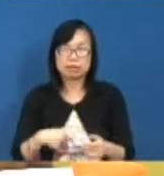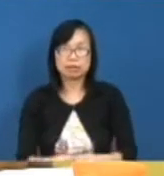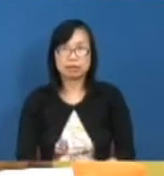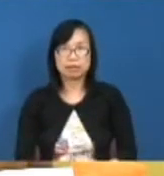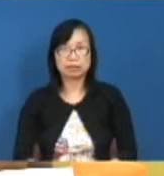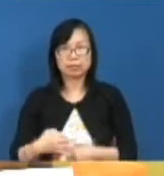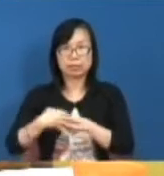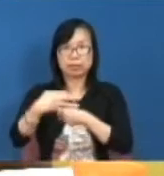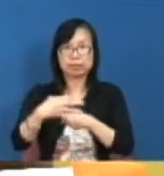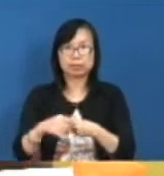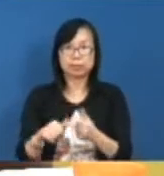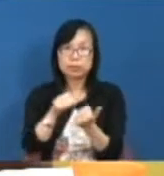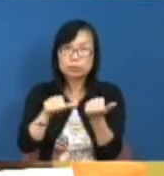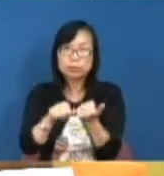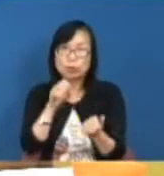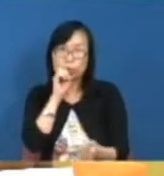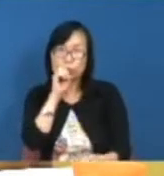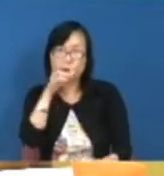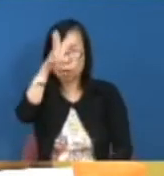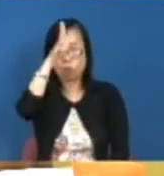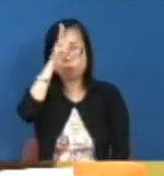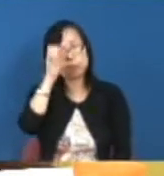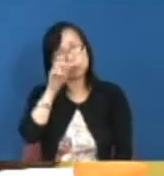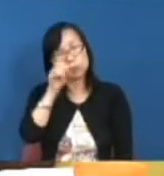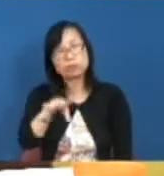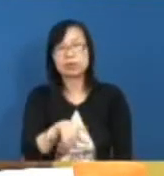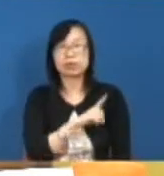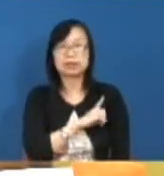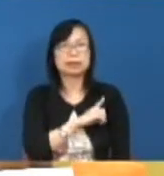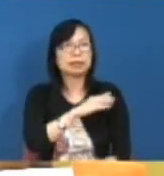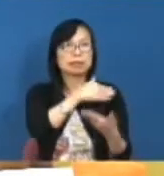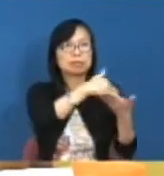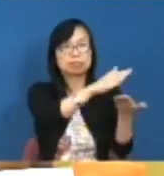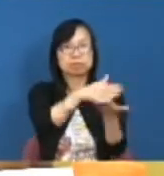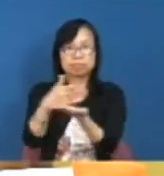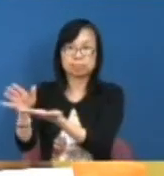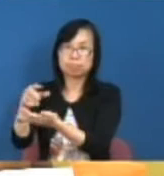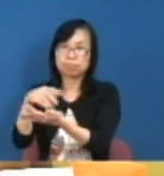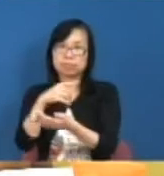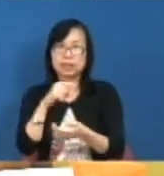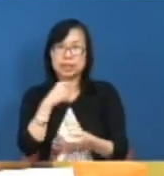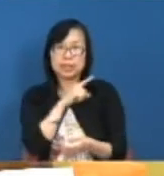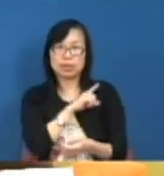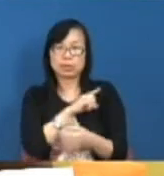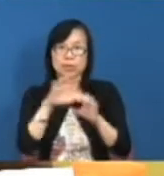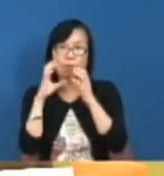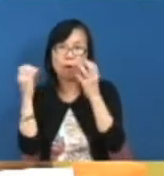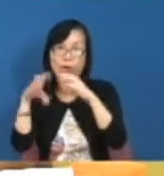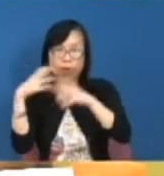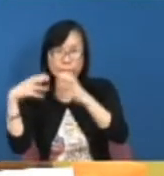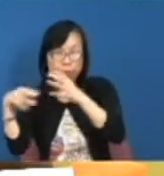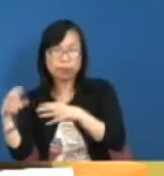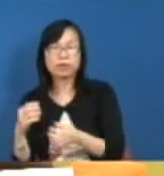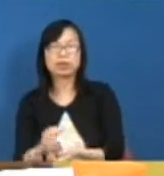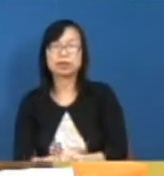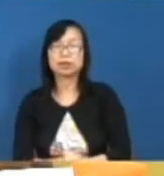會。話皇帝話咗啦，哎呀，你哋自己各有各開，係咪啊？開完之後，